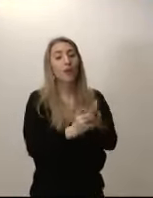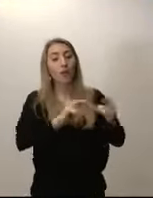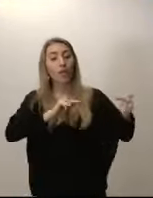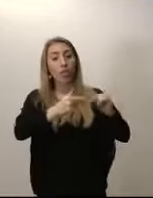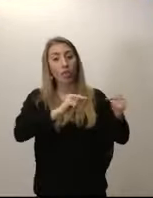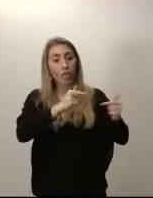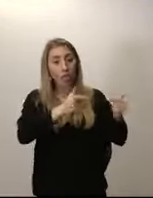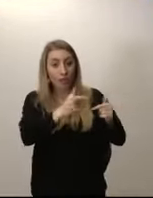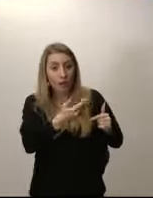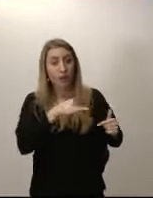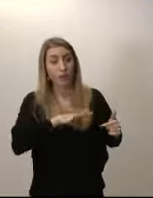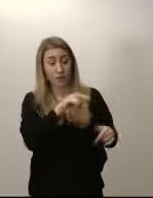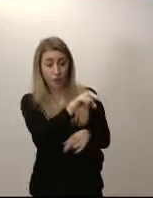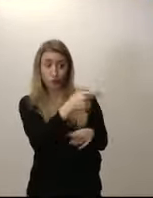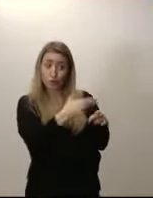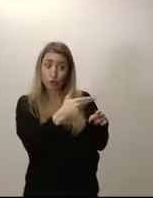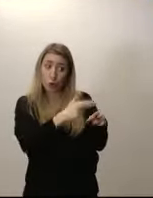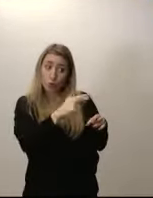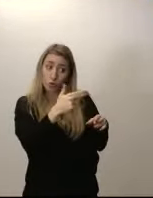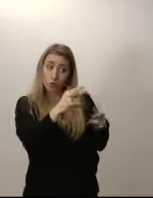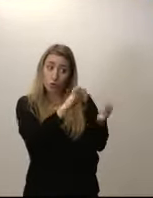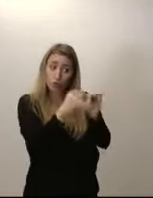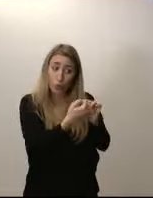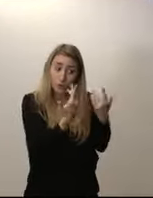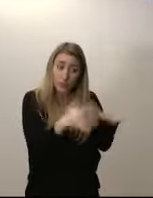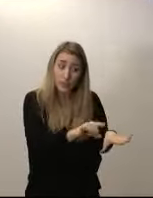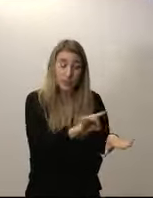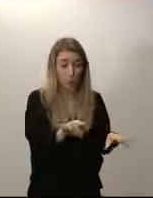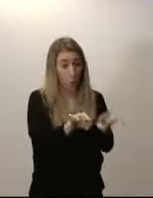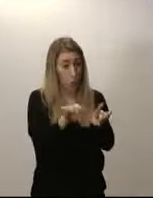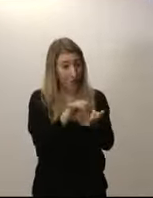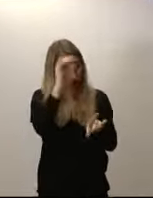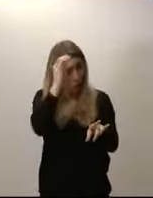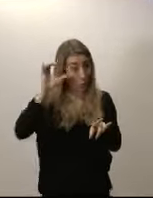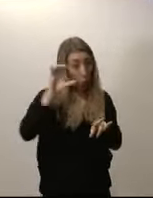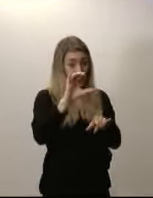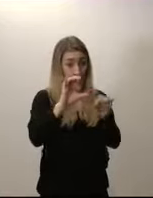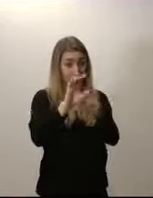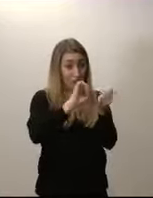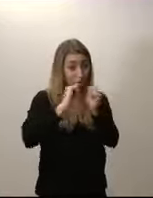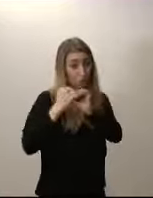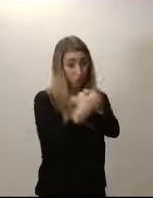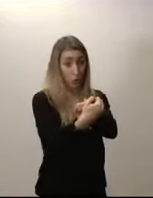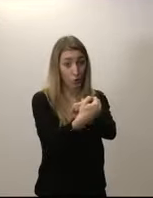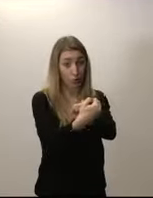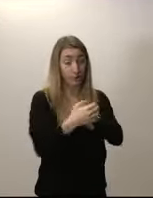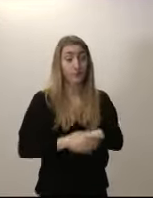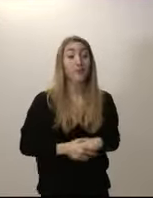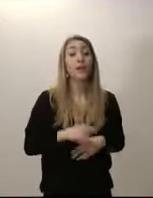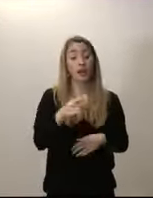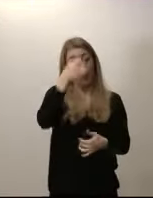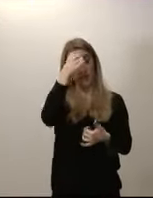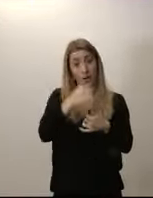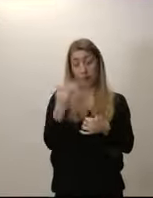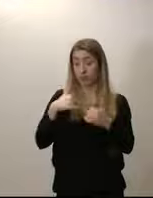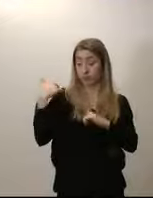ne s'agit pas que de changer le nom. Ce que vous changez, en réalité, c'est le projet, c'est le concept. Non. Et finalement, vous allez priver Thionville d'un projet qui avait reçu, je le rappelle, le prix d'excellence au